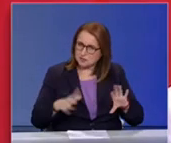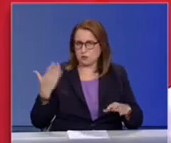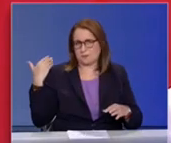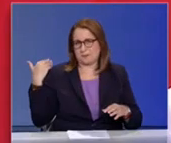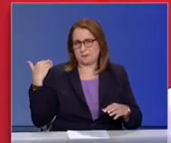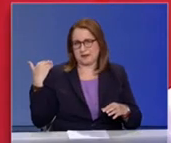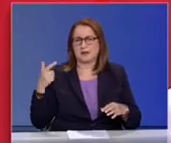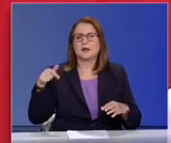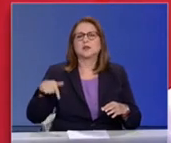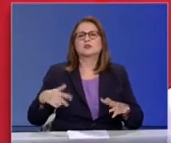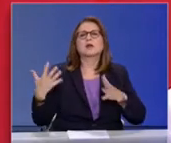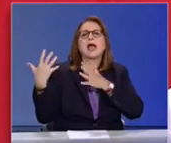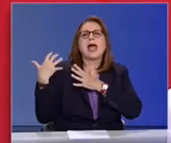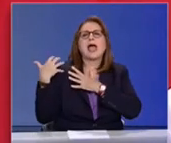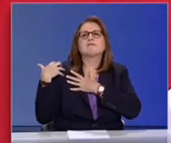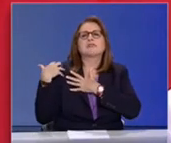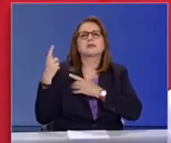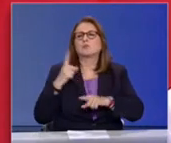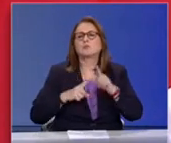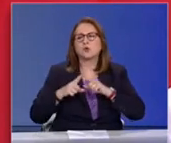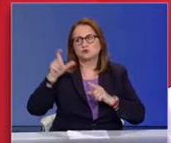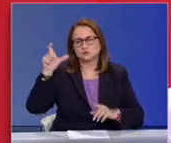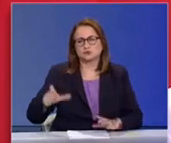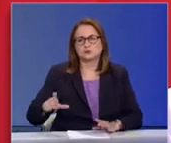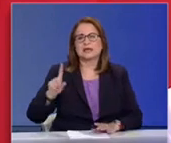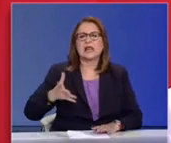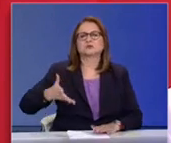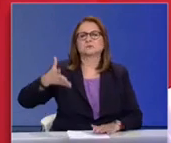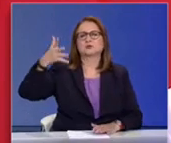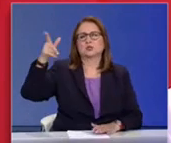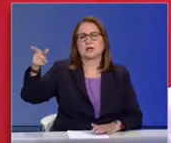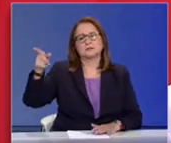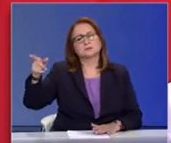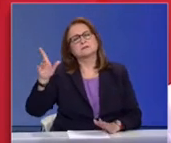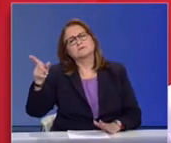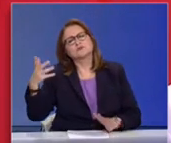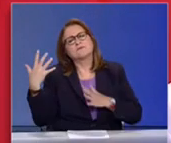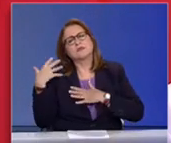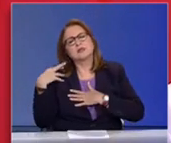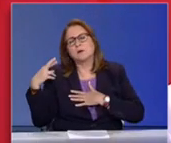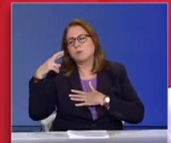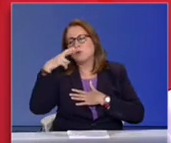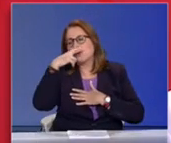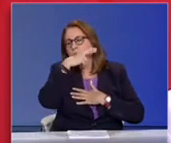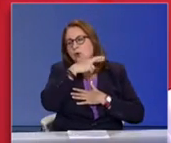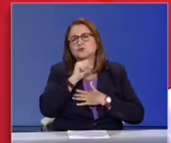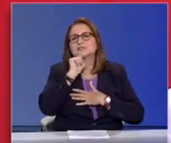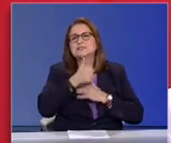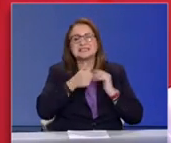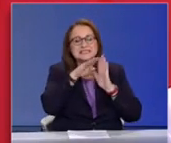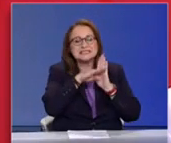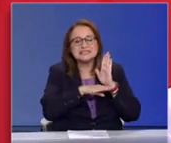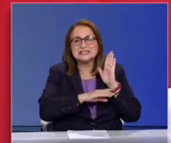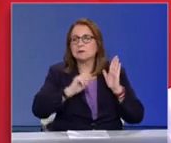κ. Μητσοτάκης έχει τη βασική ευθύνη, είναι ο Πρωθυπουργός. Και έχει τη βασική ευθύνη από το Σύνταγμα και τη